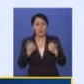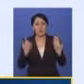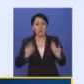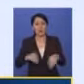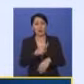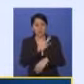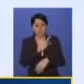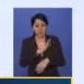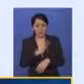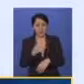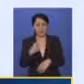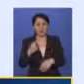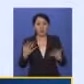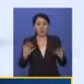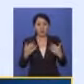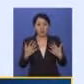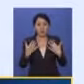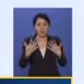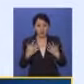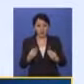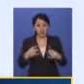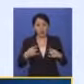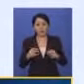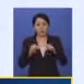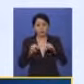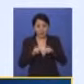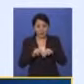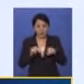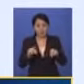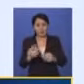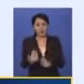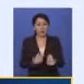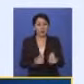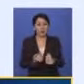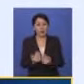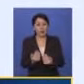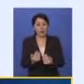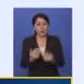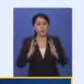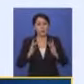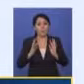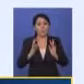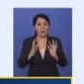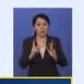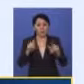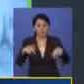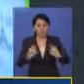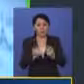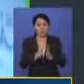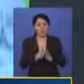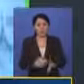ағзасына пайдалы екен айтып, демалыс күндері және мереке күндері Петропавлдағы жалғыз шаңғы тебу экстрим паркінің жұмыс жандандыруды